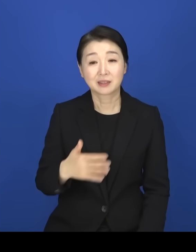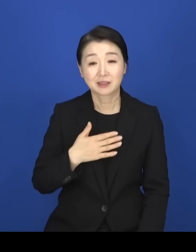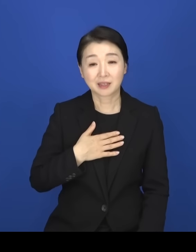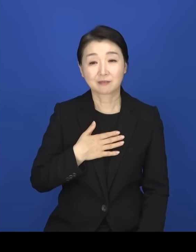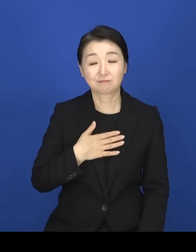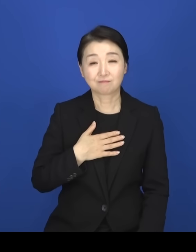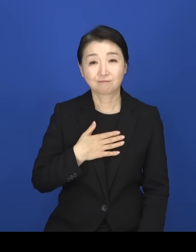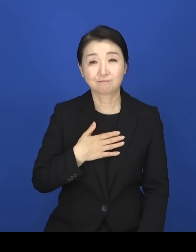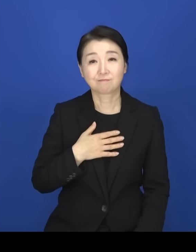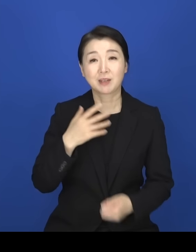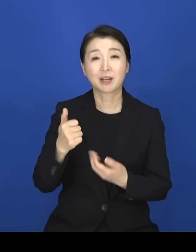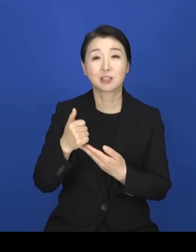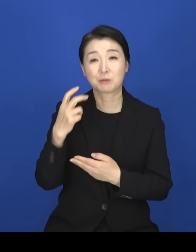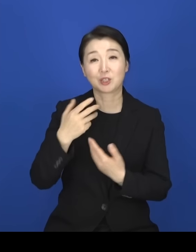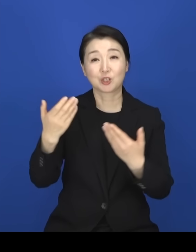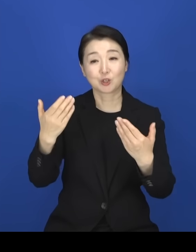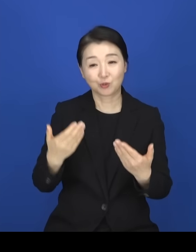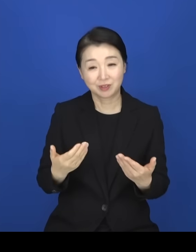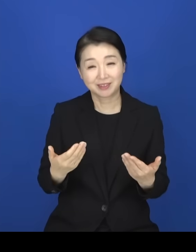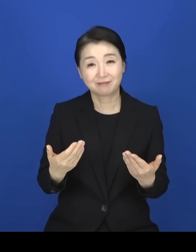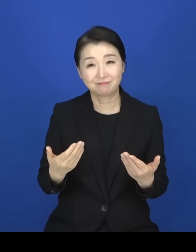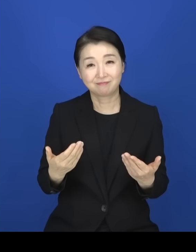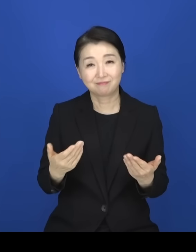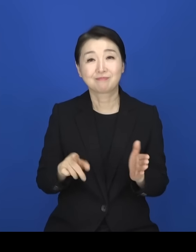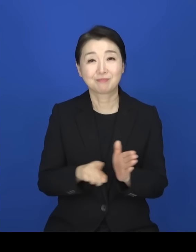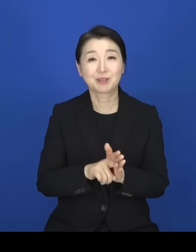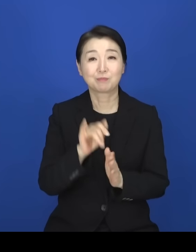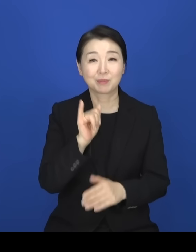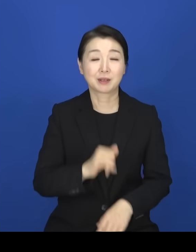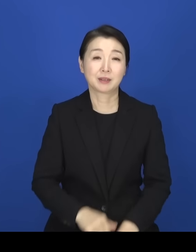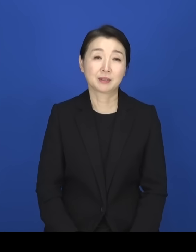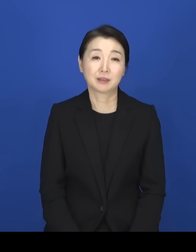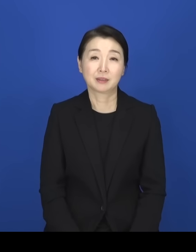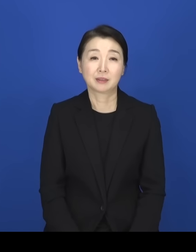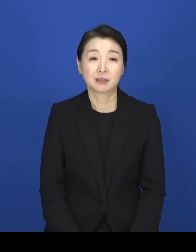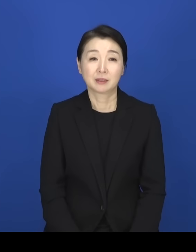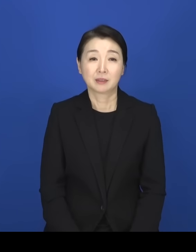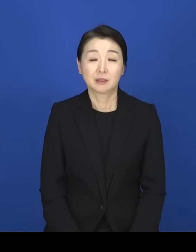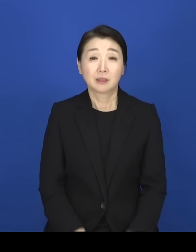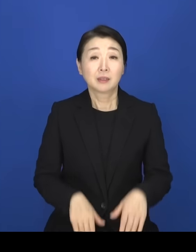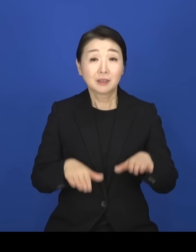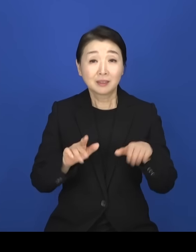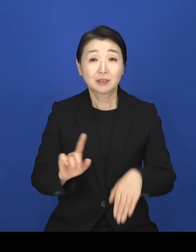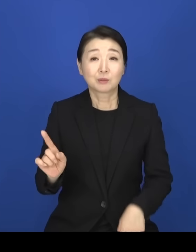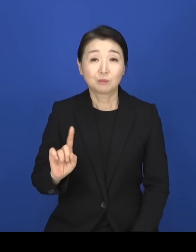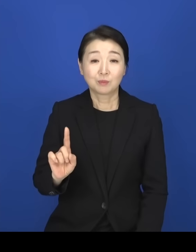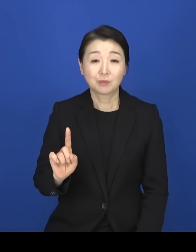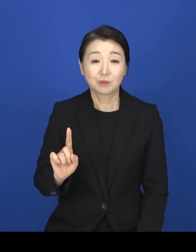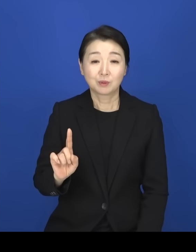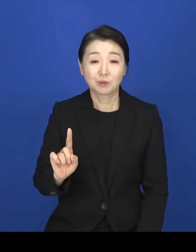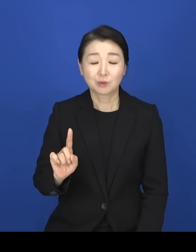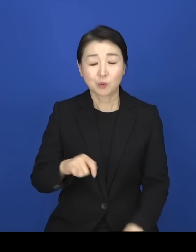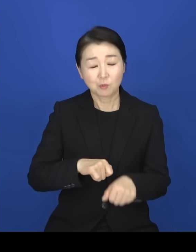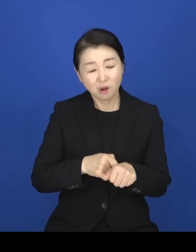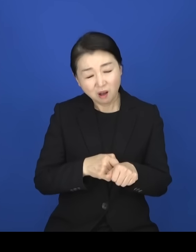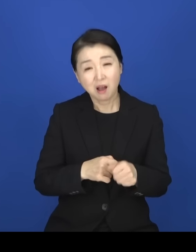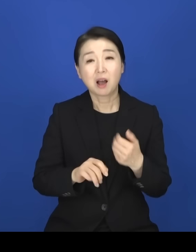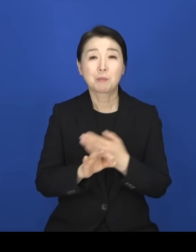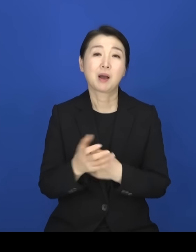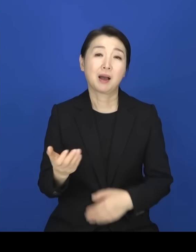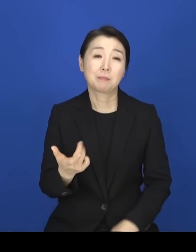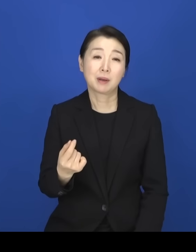나는 하나님이 지켜주신다라는 그런 믿음이 있는 거죠. 지금은 그래서 조금 무리하면 좀